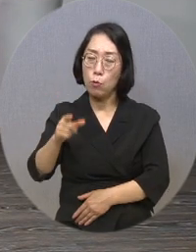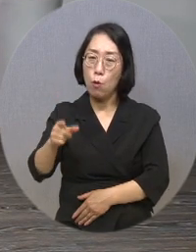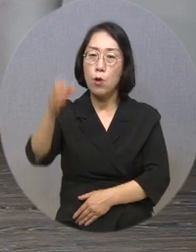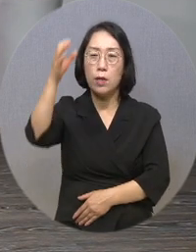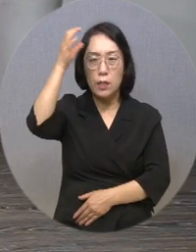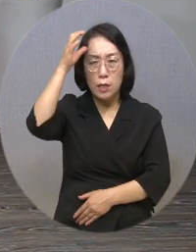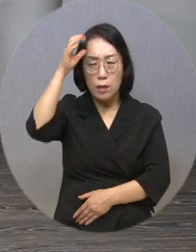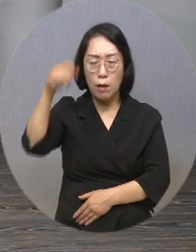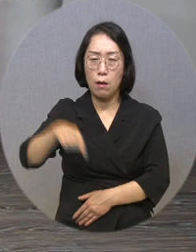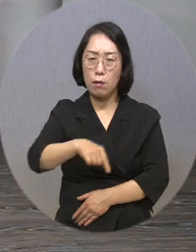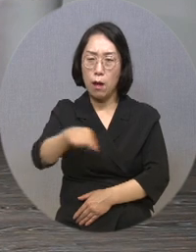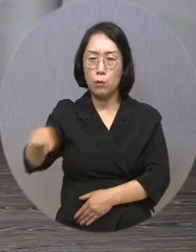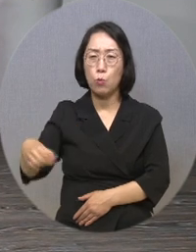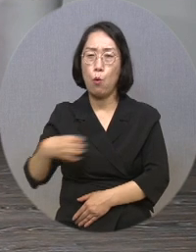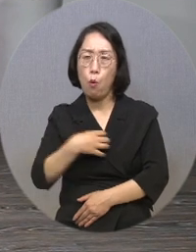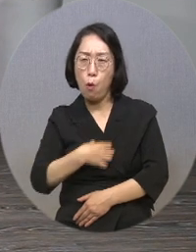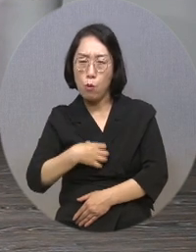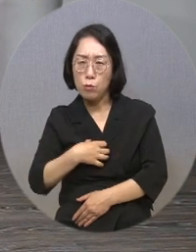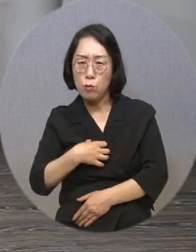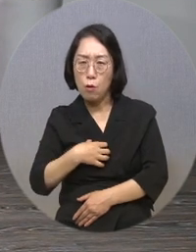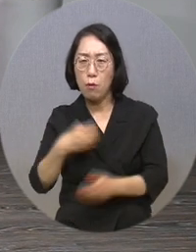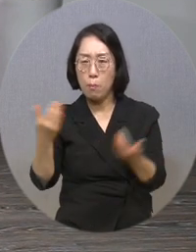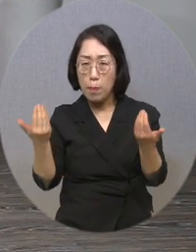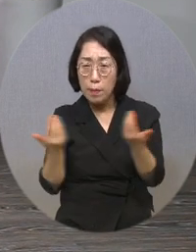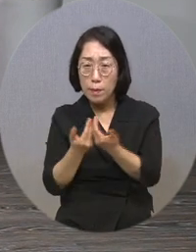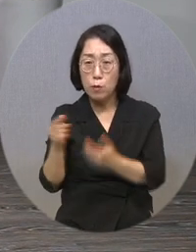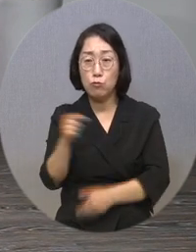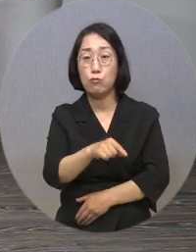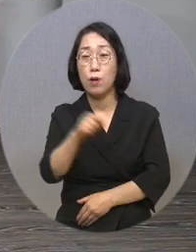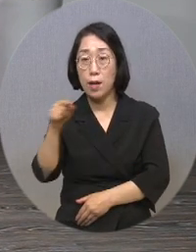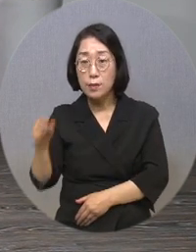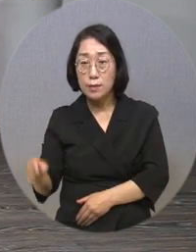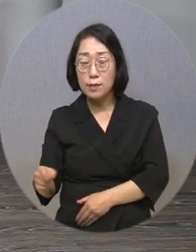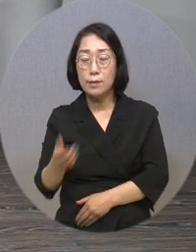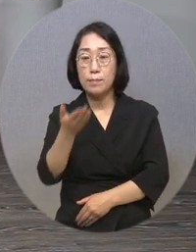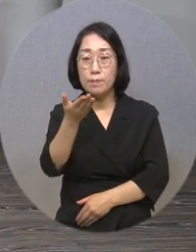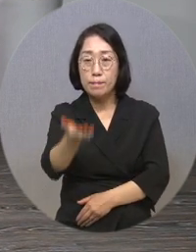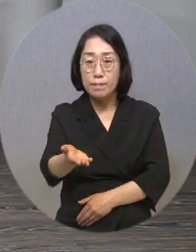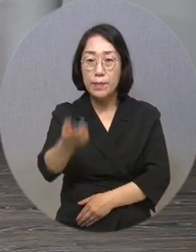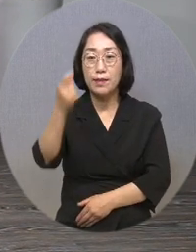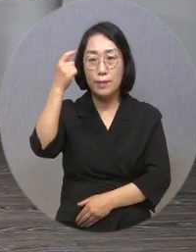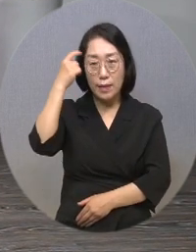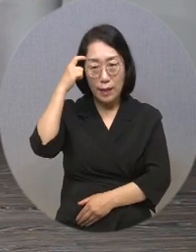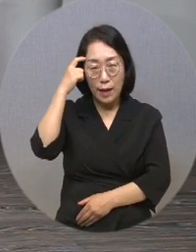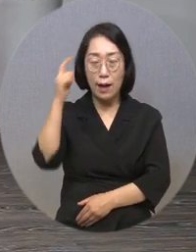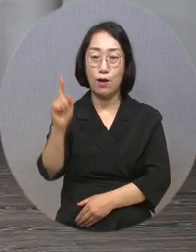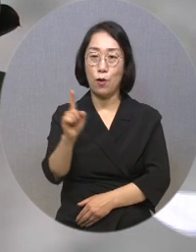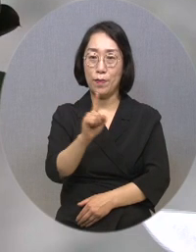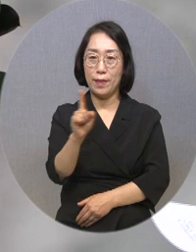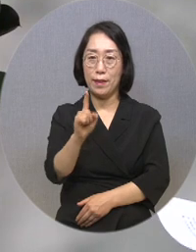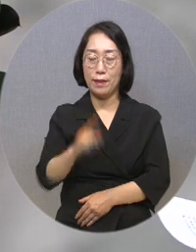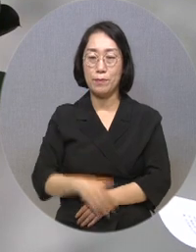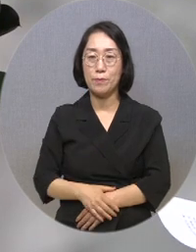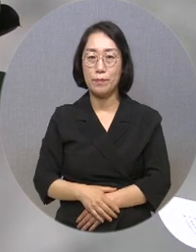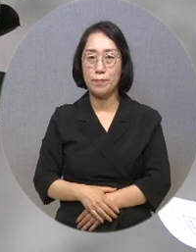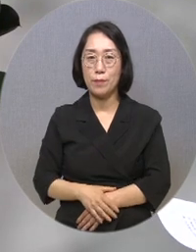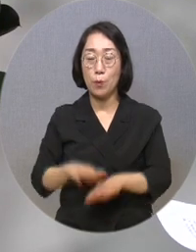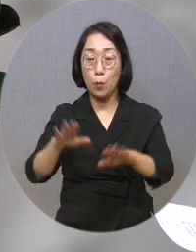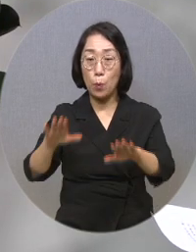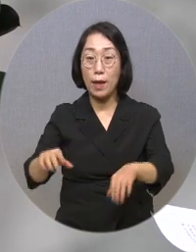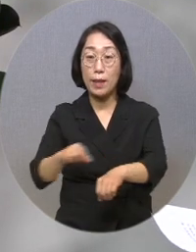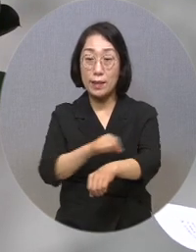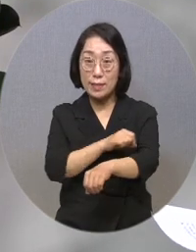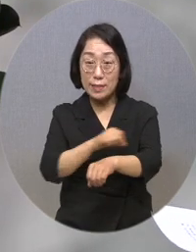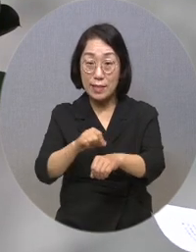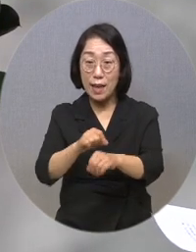회의적인 이제 걱정이 공존을 하는데요. 의원님의 생각은 어떠신가요? 올해 특례시로